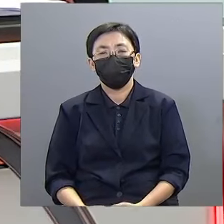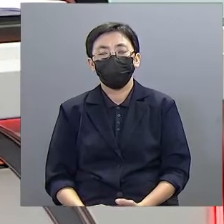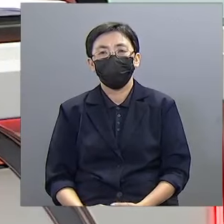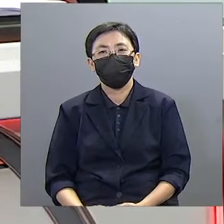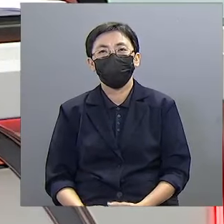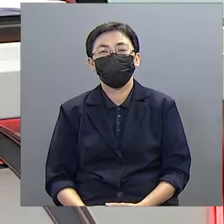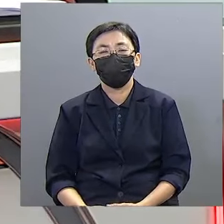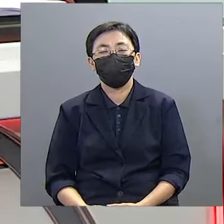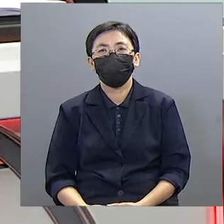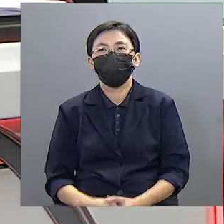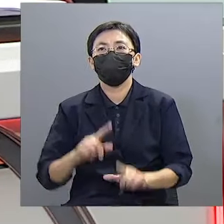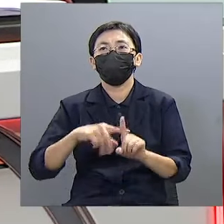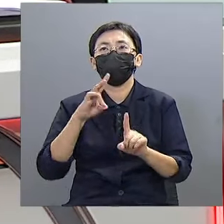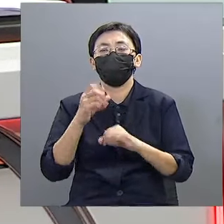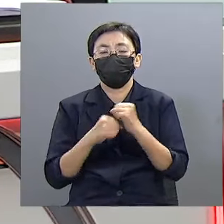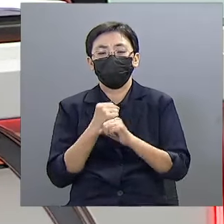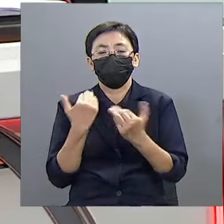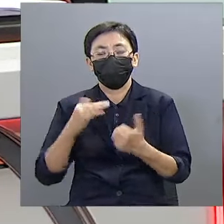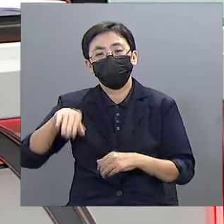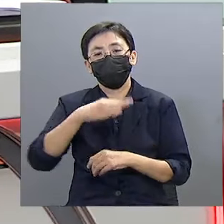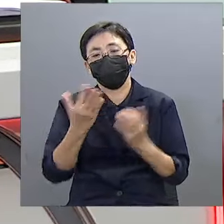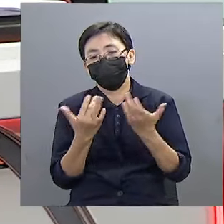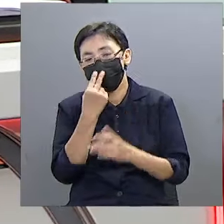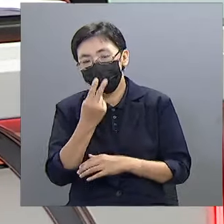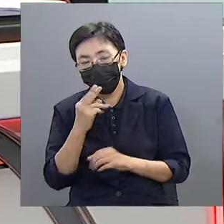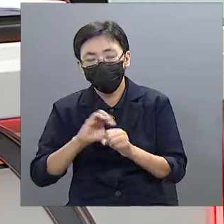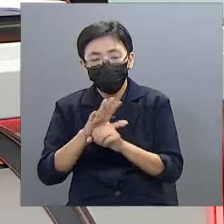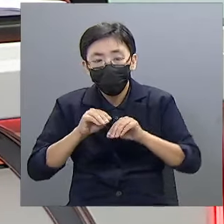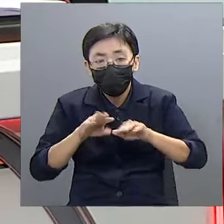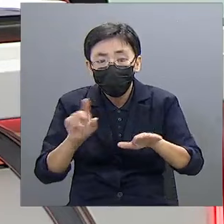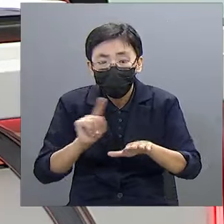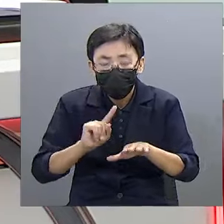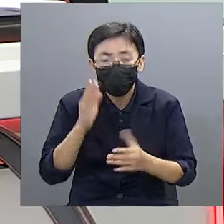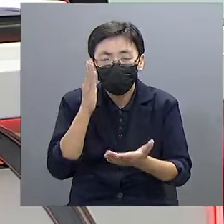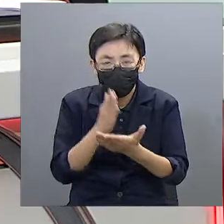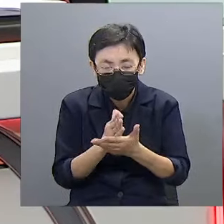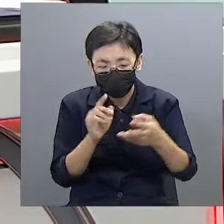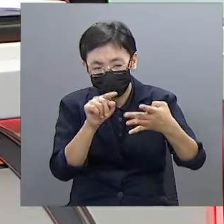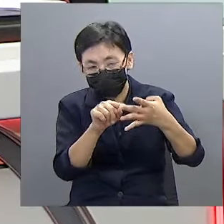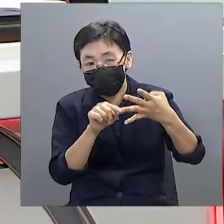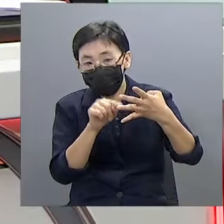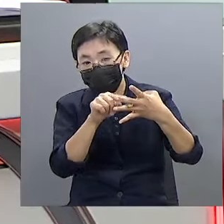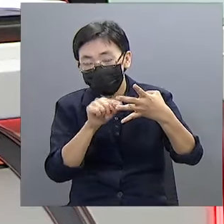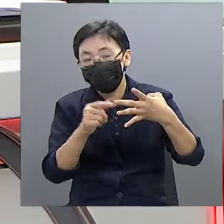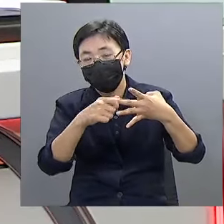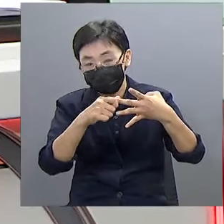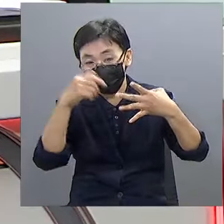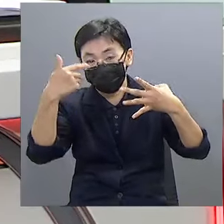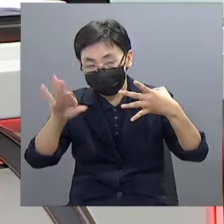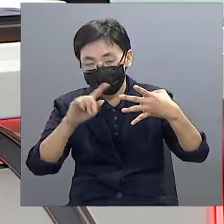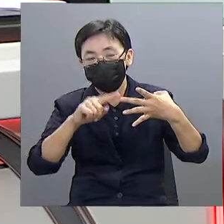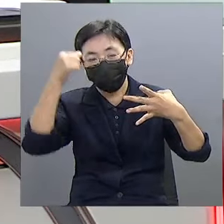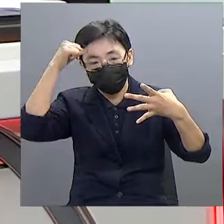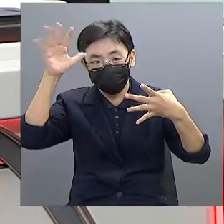อารดาคนนี้คุณผู้ชมคงต้องติดตามสถานการณ์การระบาดมีหยุดยาวถึง 2ช่วงช่วงแรกผ่านไปแล้ว 5วันนะคะ